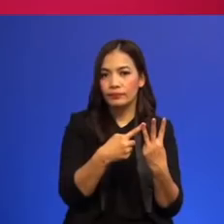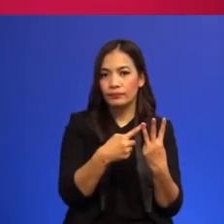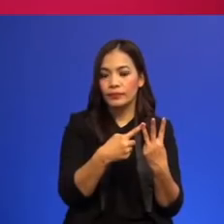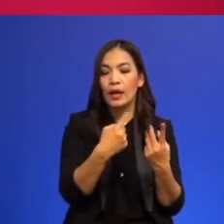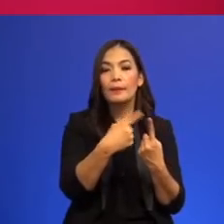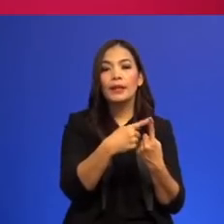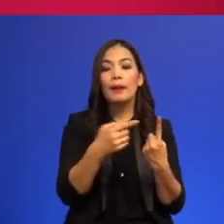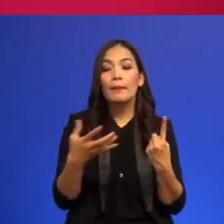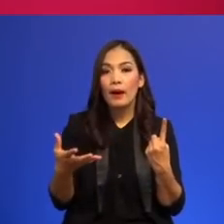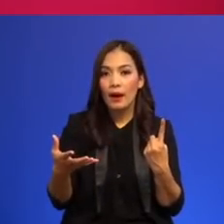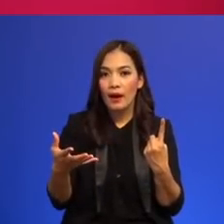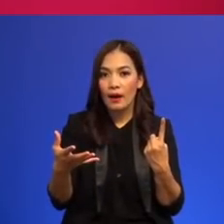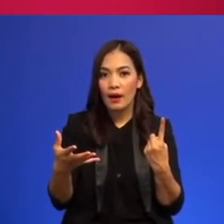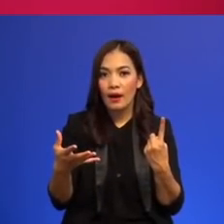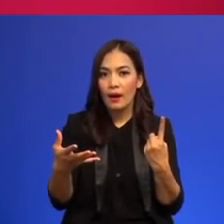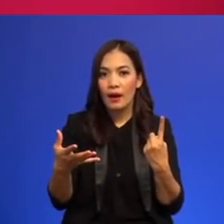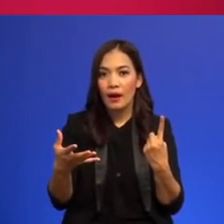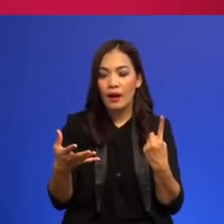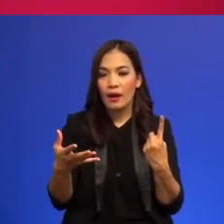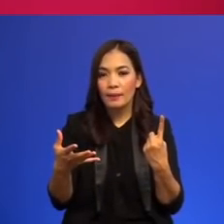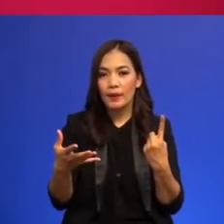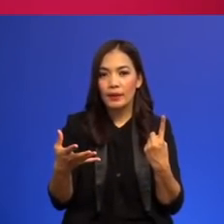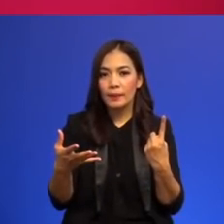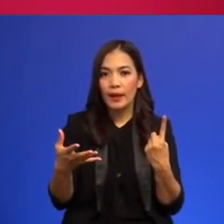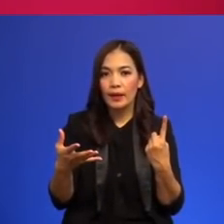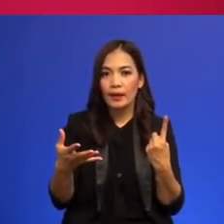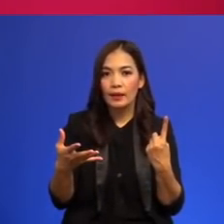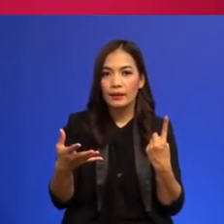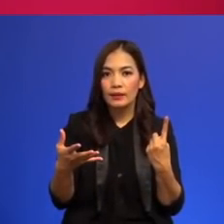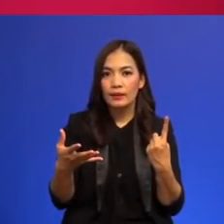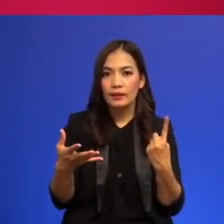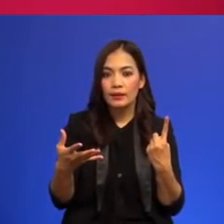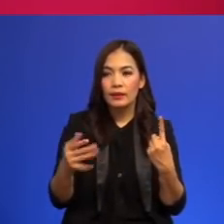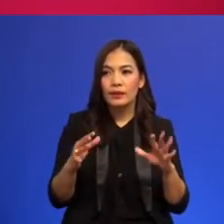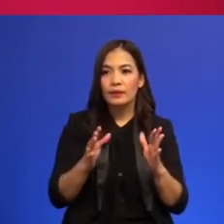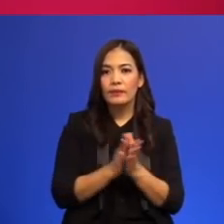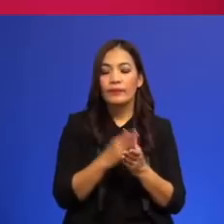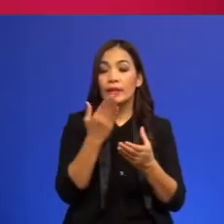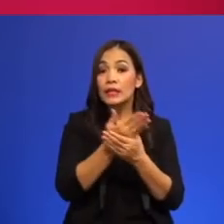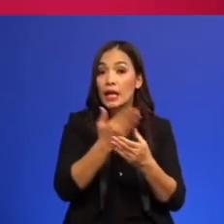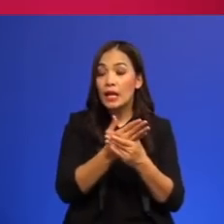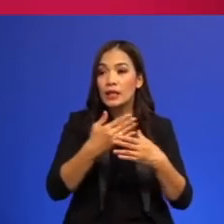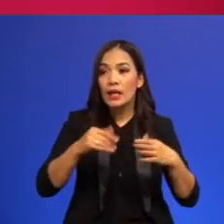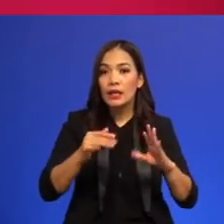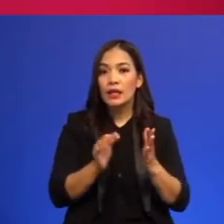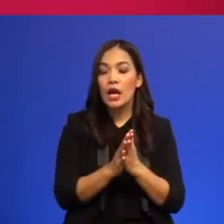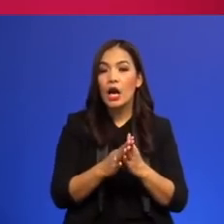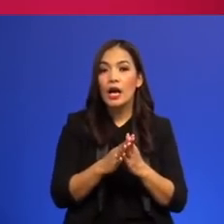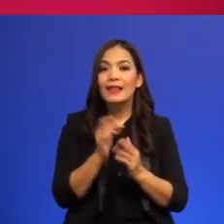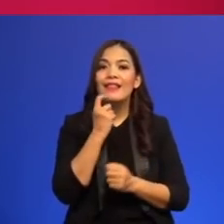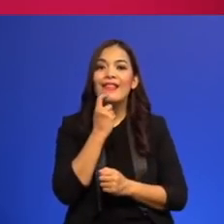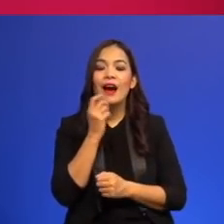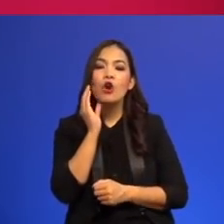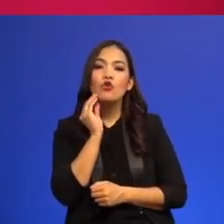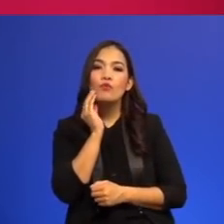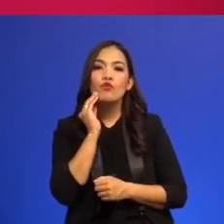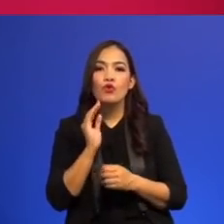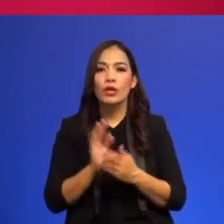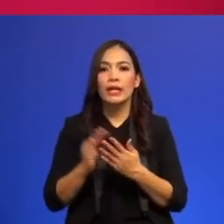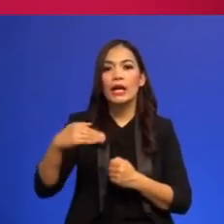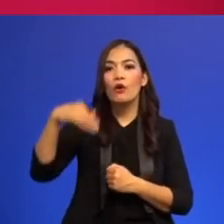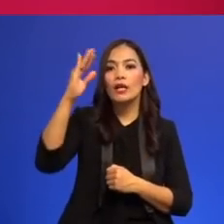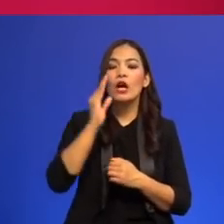Yang pertama, the traditional sandwich generation. Ini menyangkut usia orang dewasa